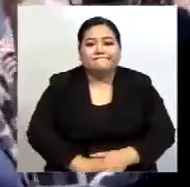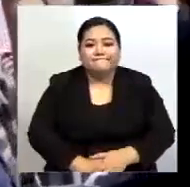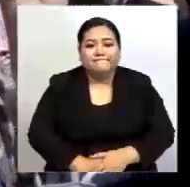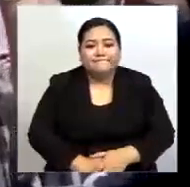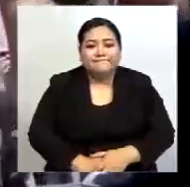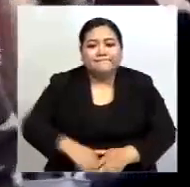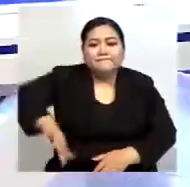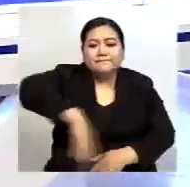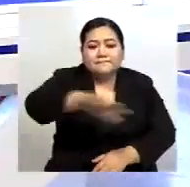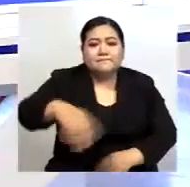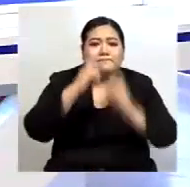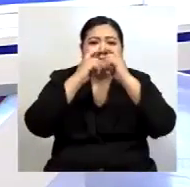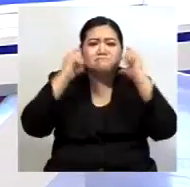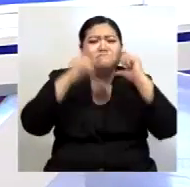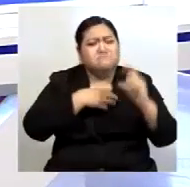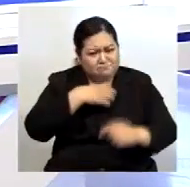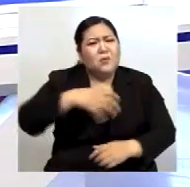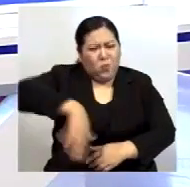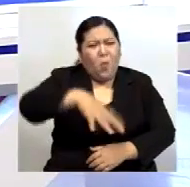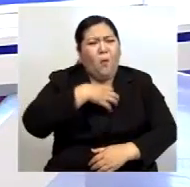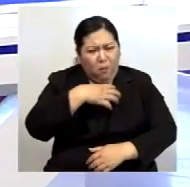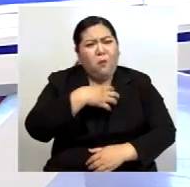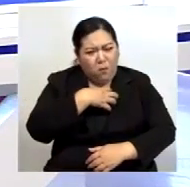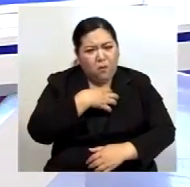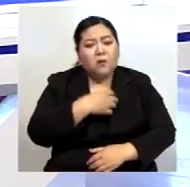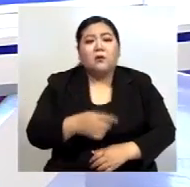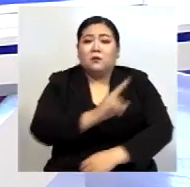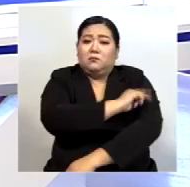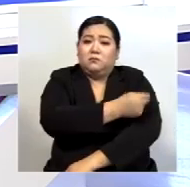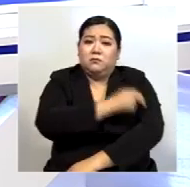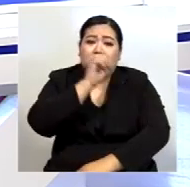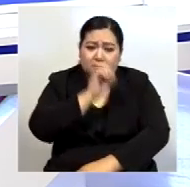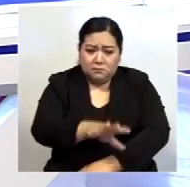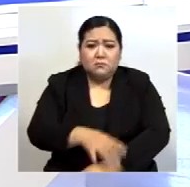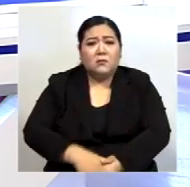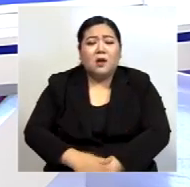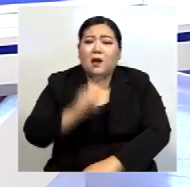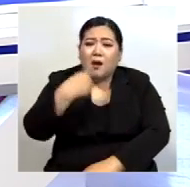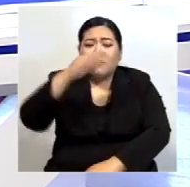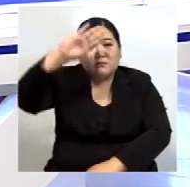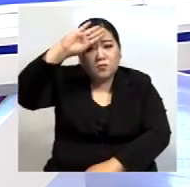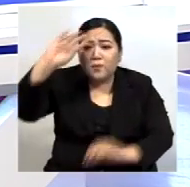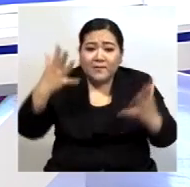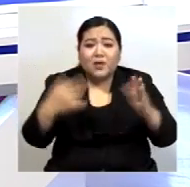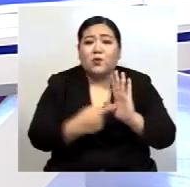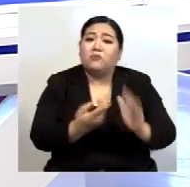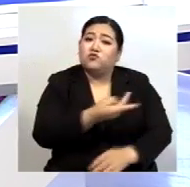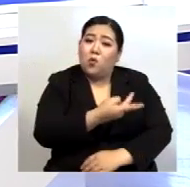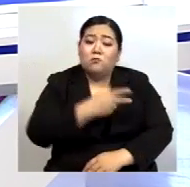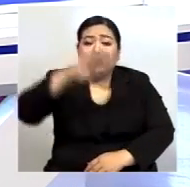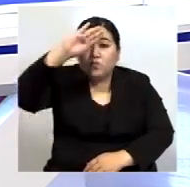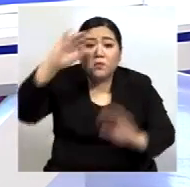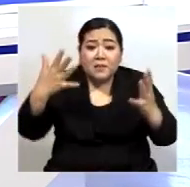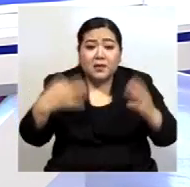คือตอนนี้ต้องบอกว่าหน้ากากอนามัยเนี่ยเป็นที่ต้องการอย่างมากแต่ว่าจริงๆคุณหมอก็ออกมาย้ำนะครับว่าสำหรับใครไม่ป่วยอย่างผมคุณปวีณาเนี่ยจริงๆ